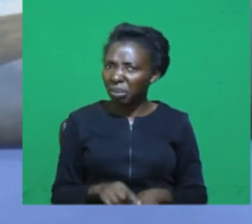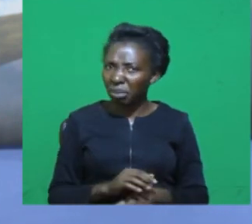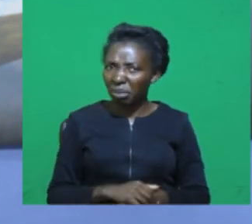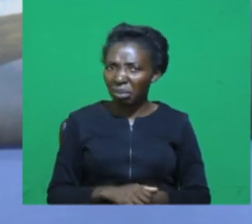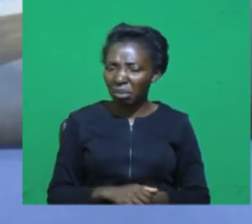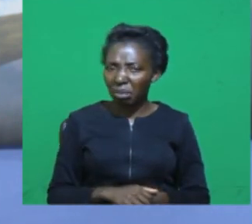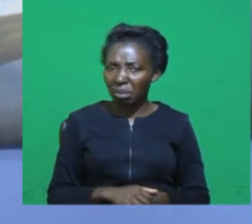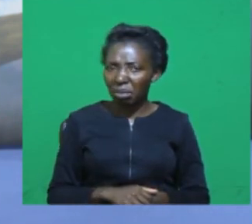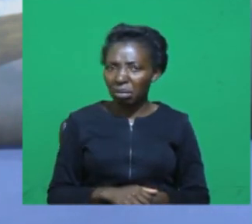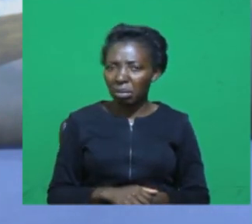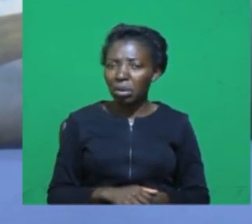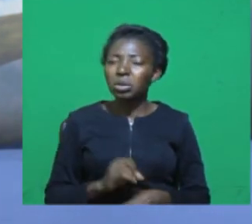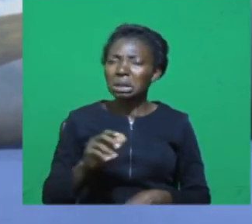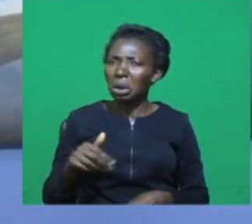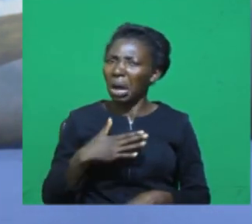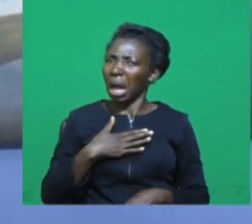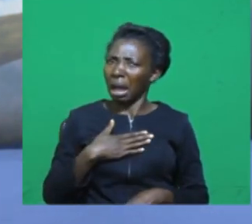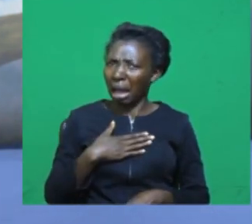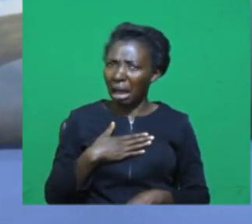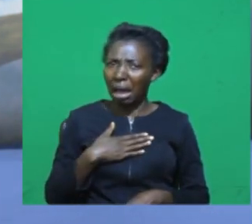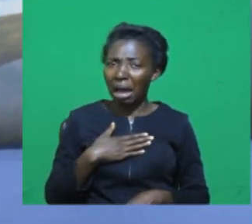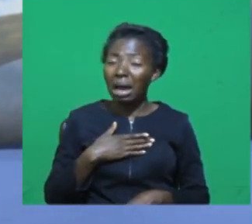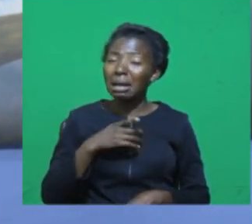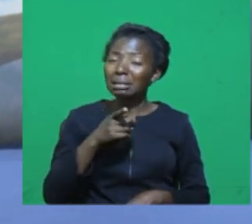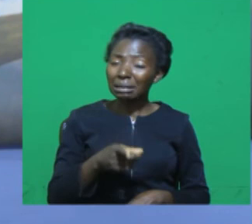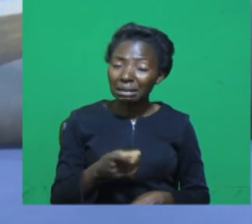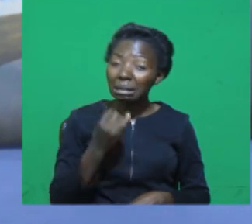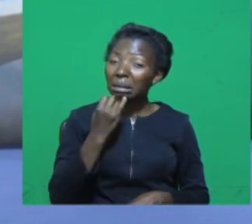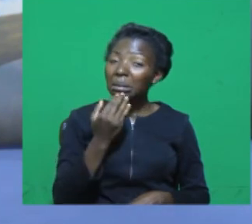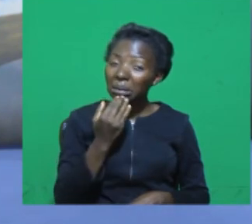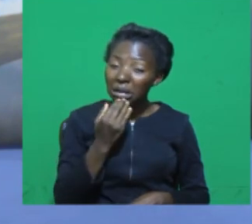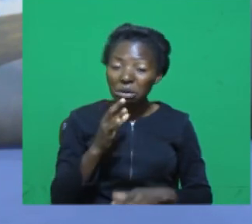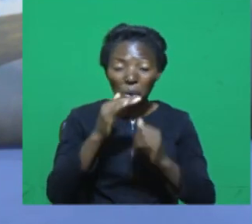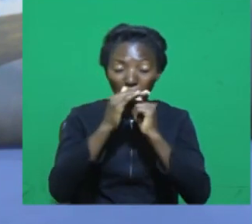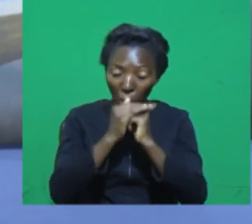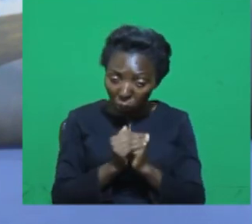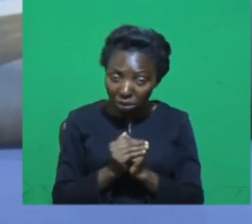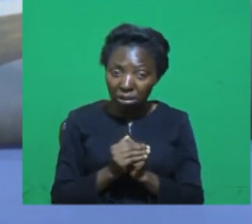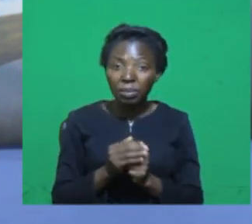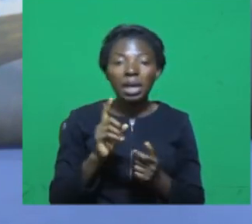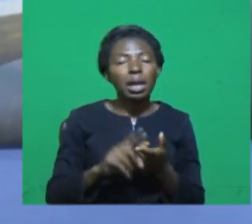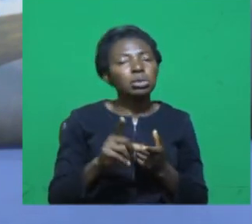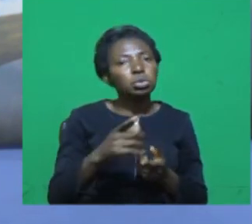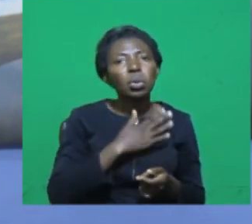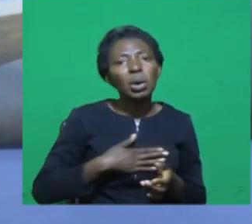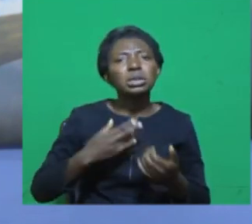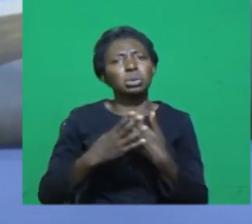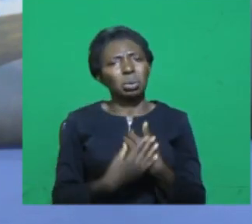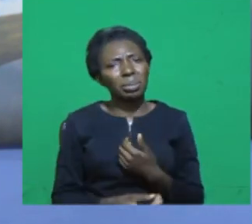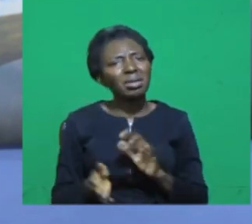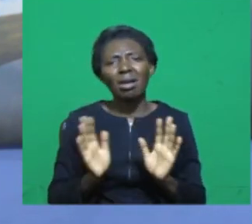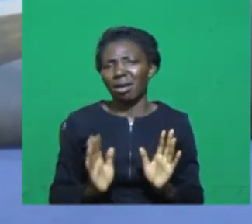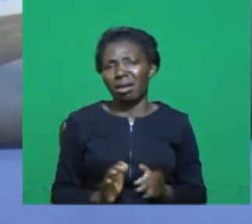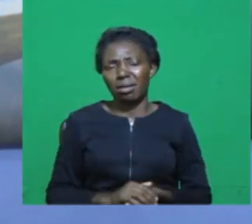kuzasi. Saka izvo zvakandiroesa nehana kuti zvinhu izvi zvemacheni zvinogona kudaro zvine kunamatwa kwezvimwe